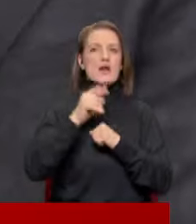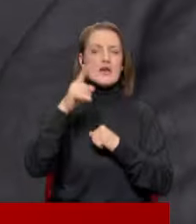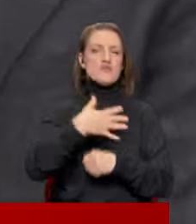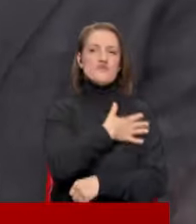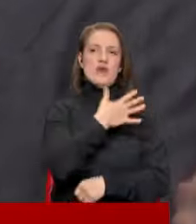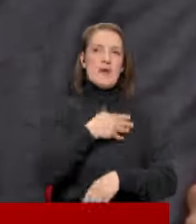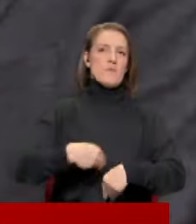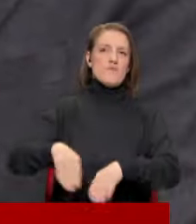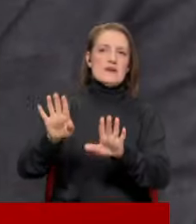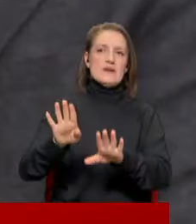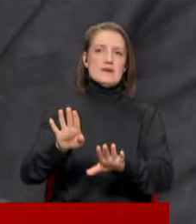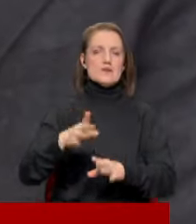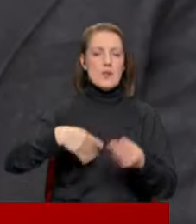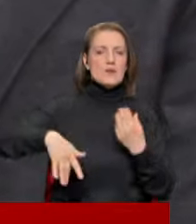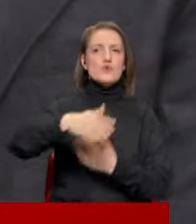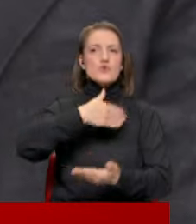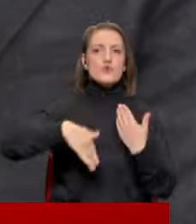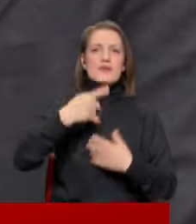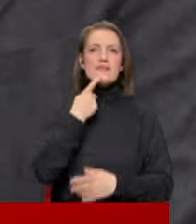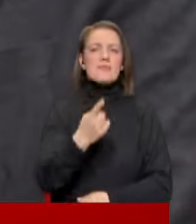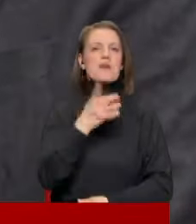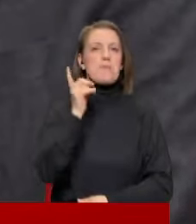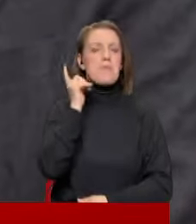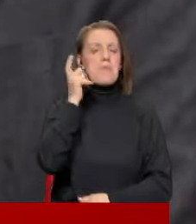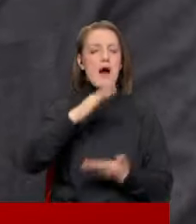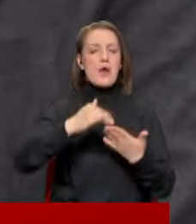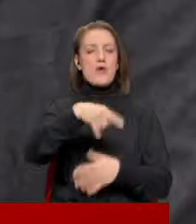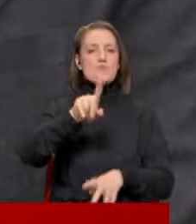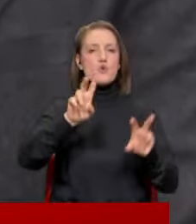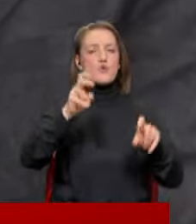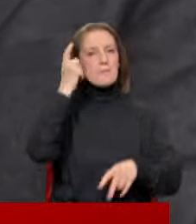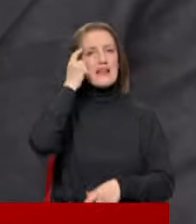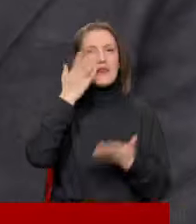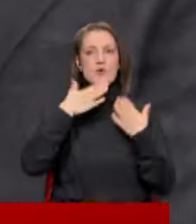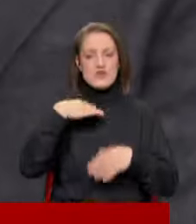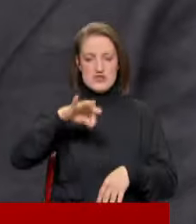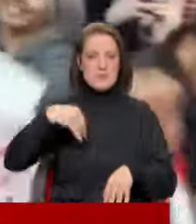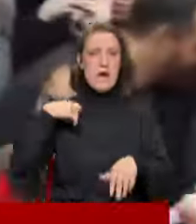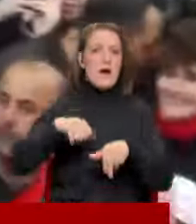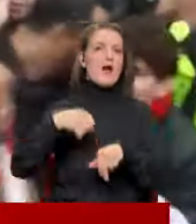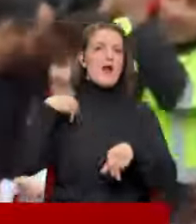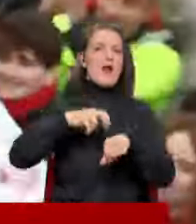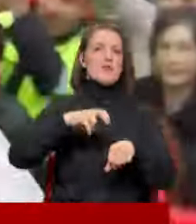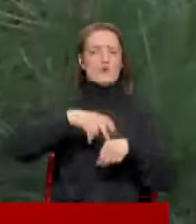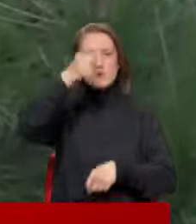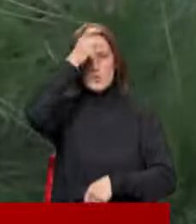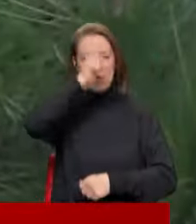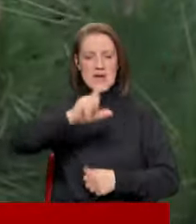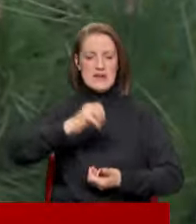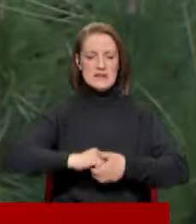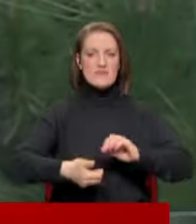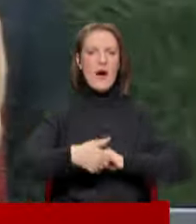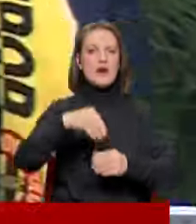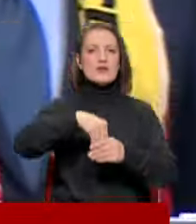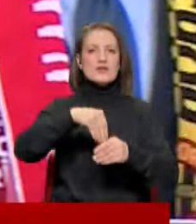CHP'ye bıraktık döndür Baba döndür Demek ki bilgileri yok arkadaşların bu konuda Şimdi ben hatırlatmış olayım Türkiye ittifakının